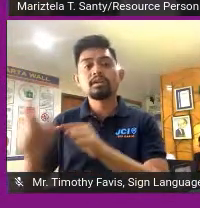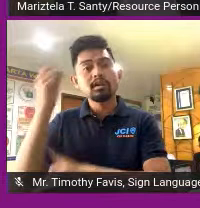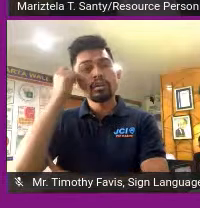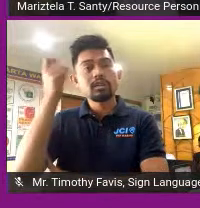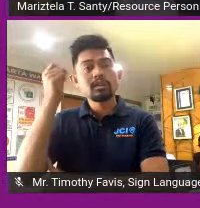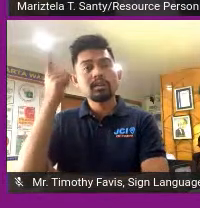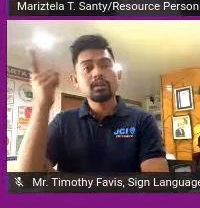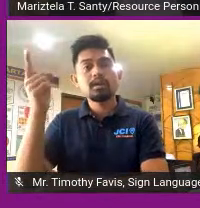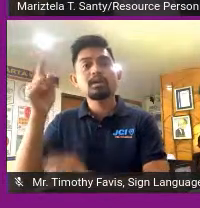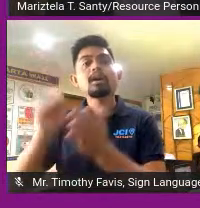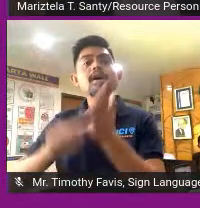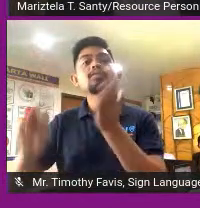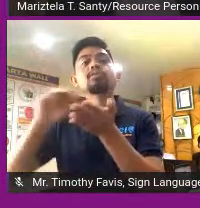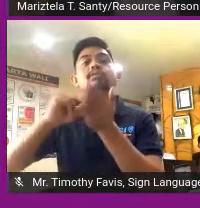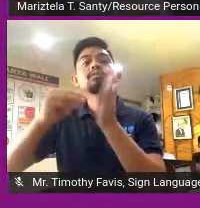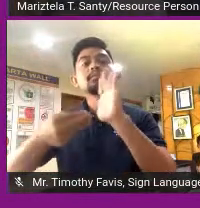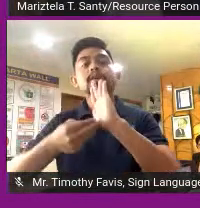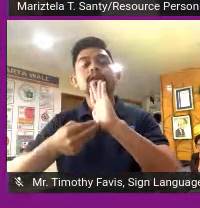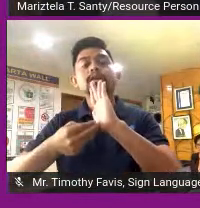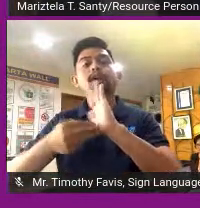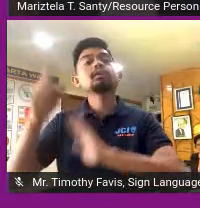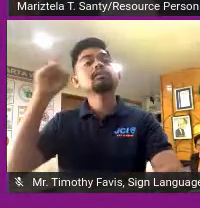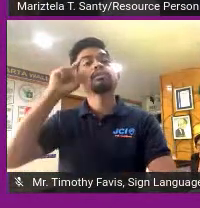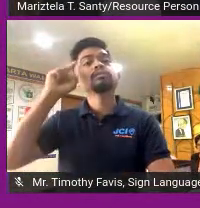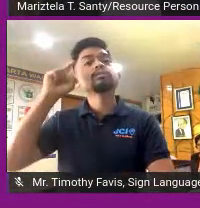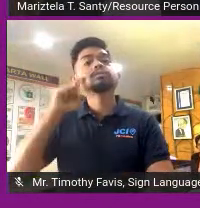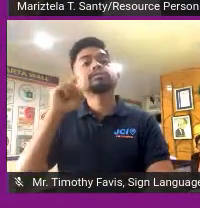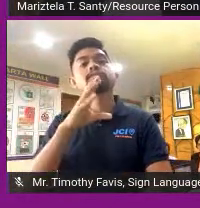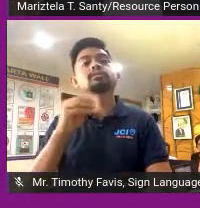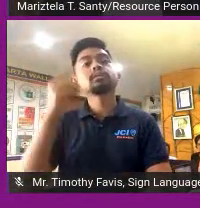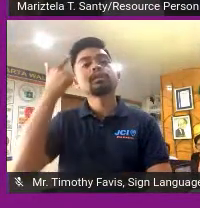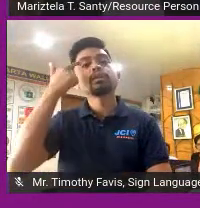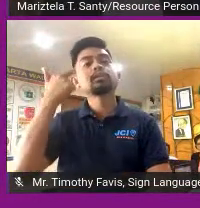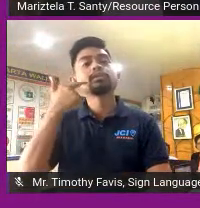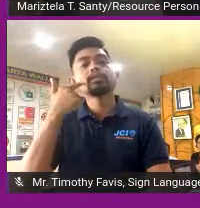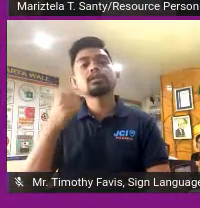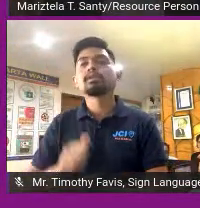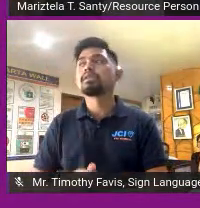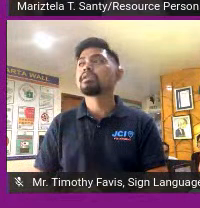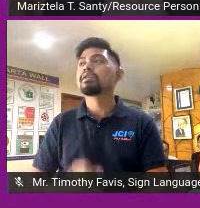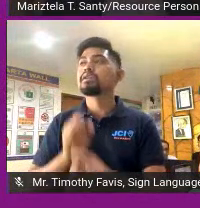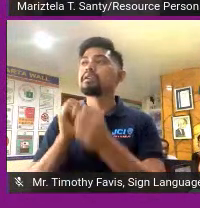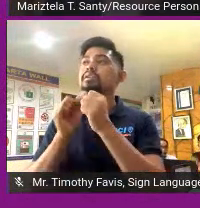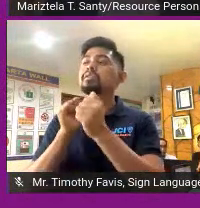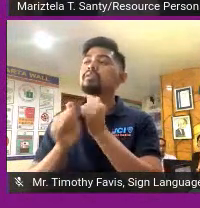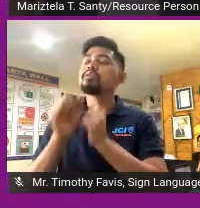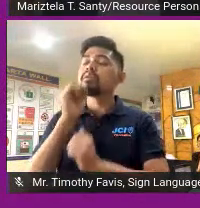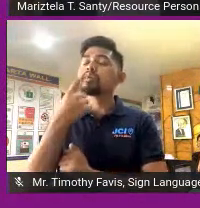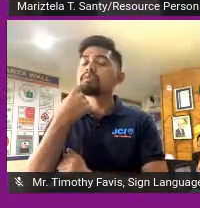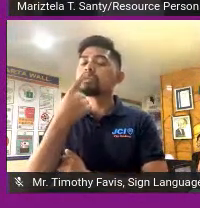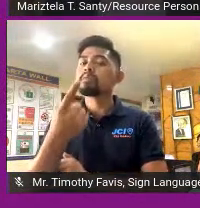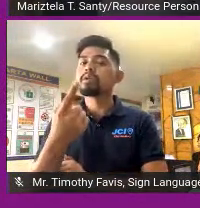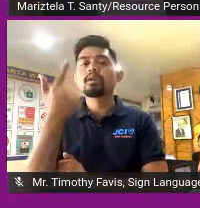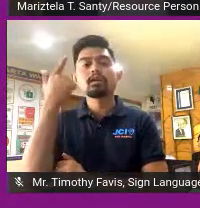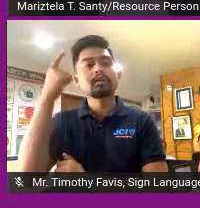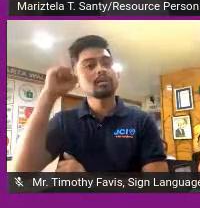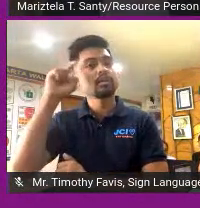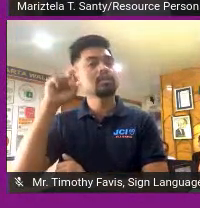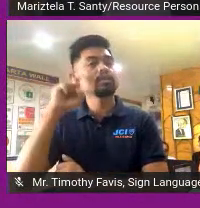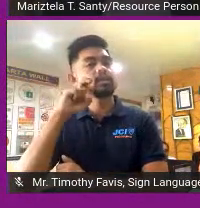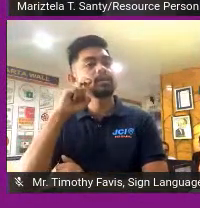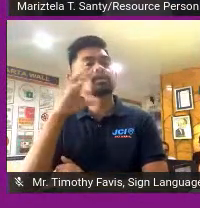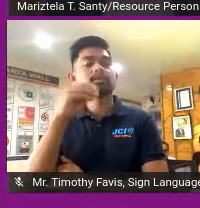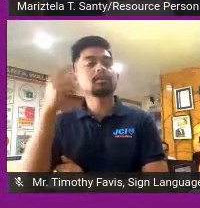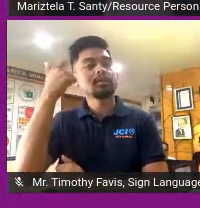ano talaga po ang sex and gender. So, pag sinabi natin gender in development, we deal with